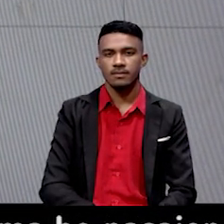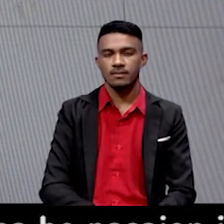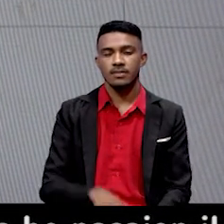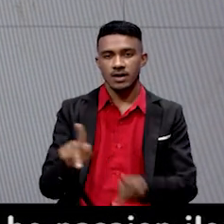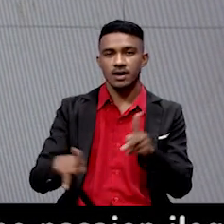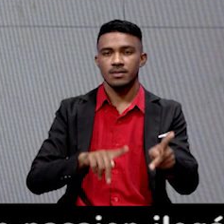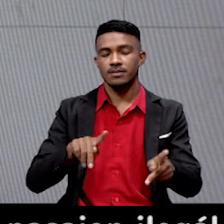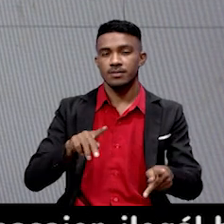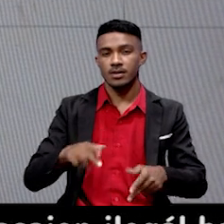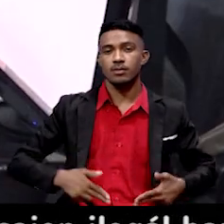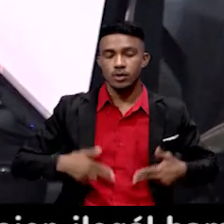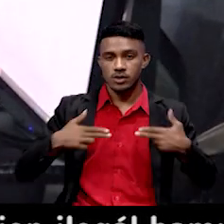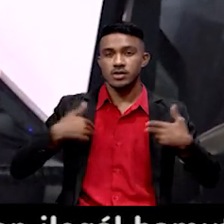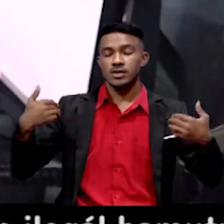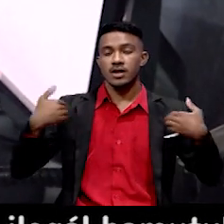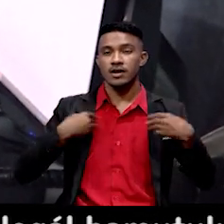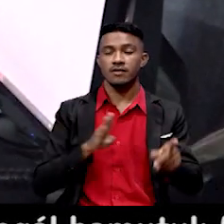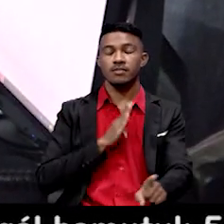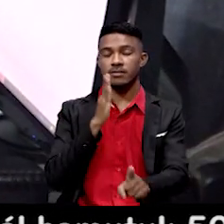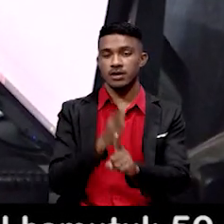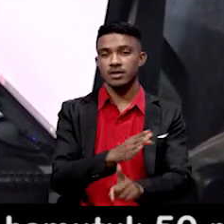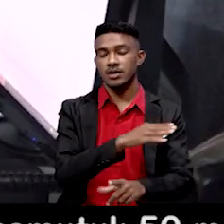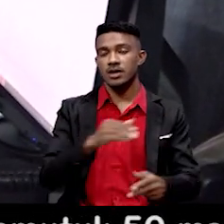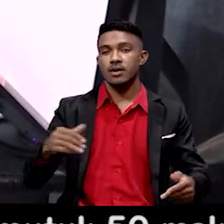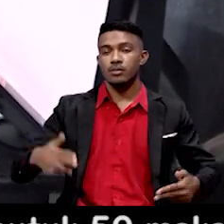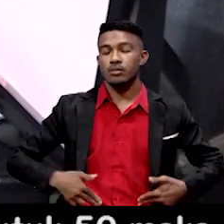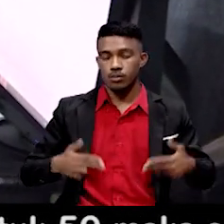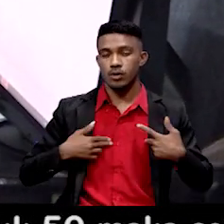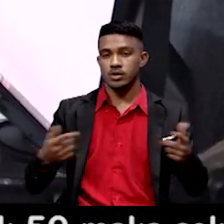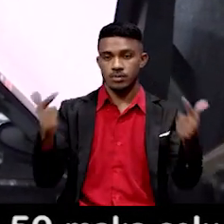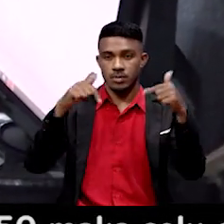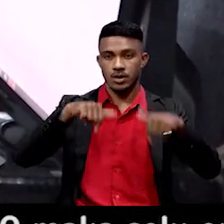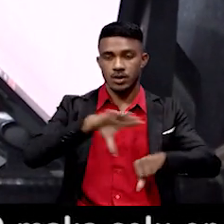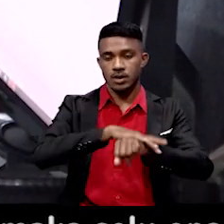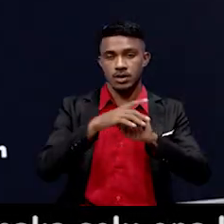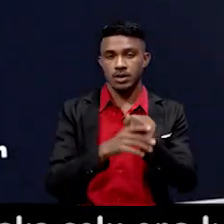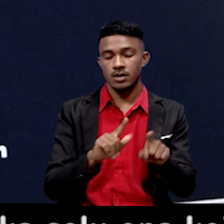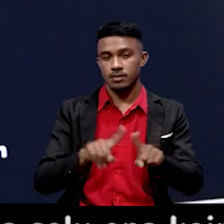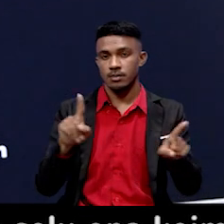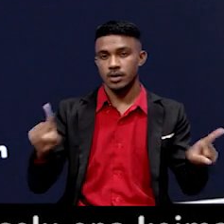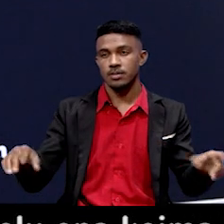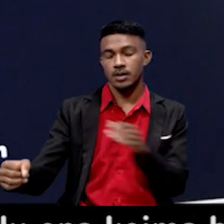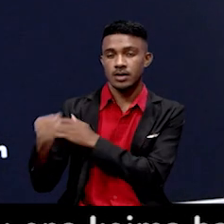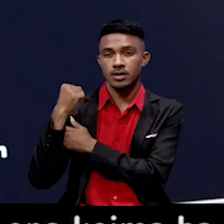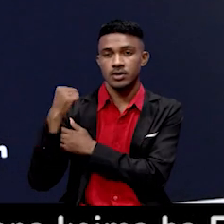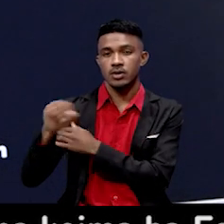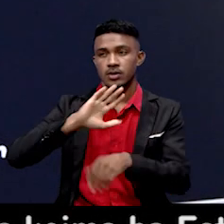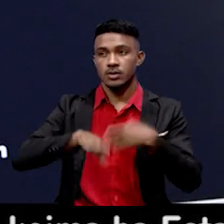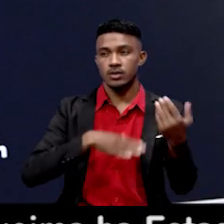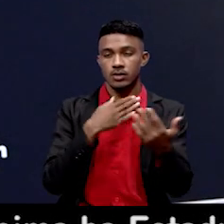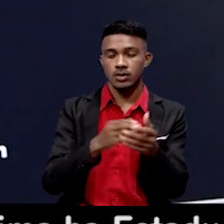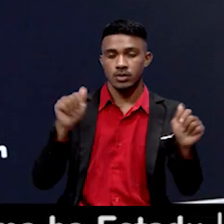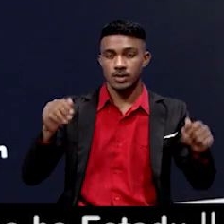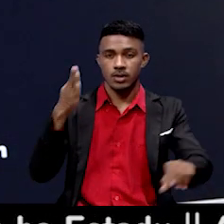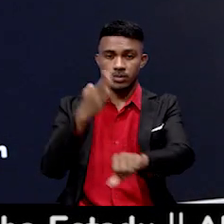Ema criatura ihak bit no habilidade rasik desde muris mai iherai klarang. Mai be bit no habilidade hirakne atu